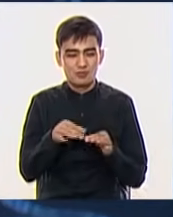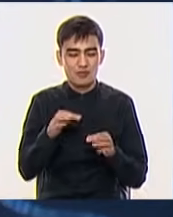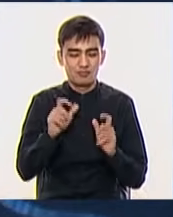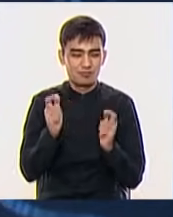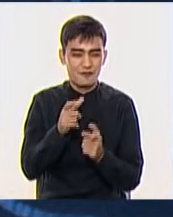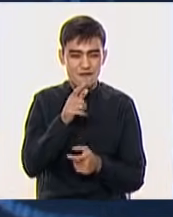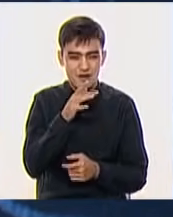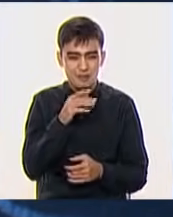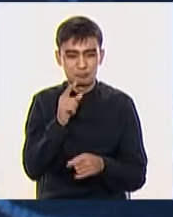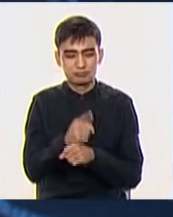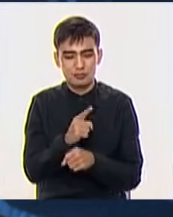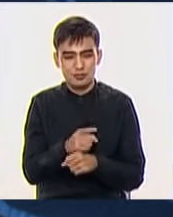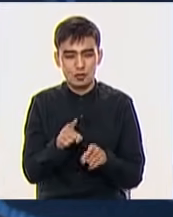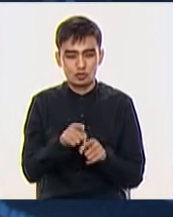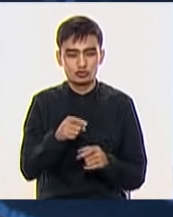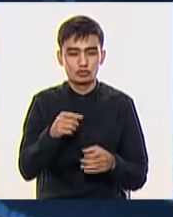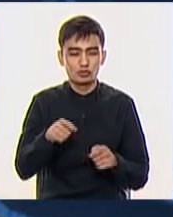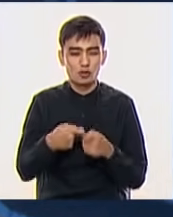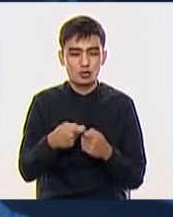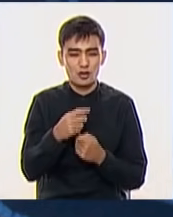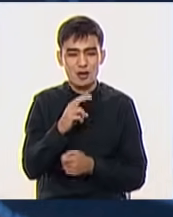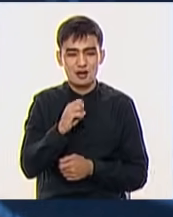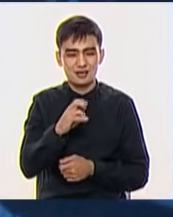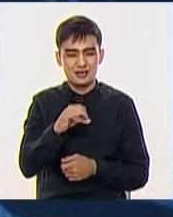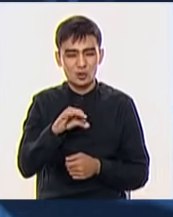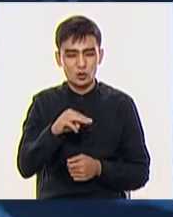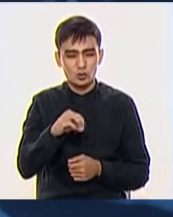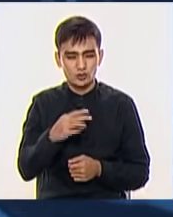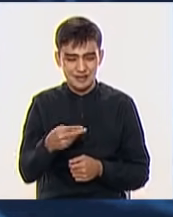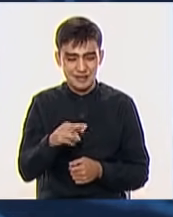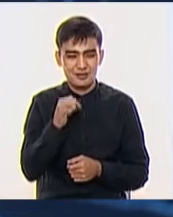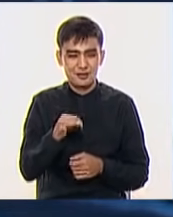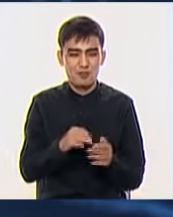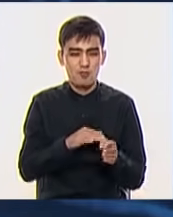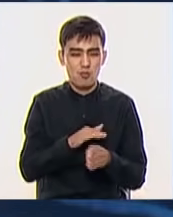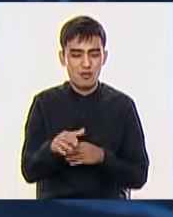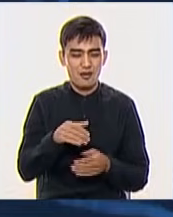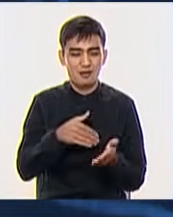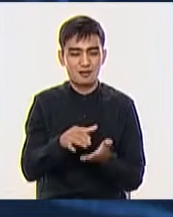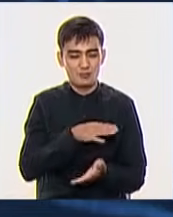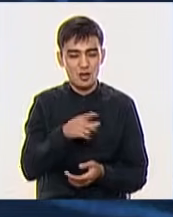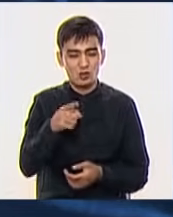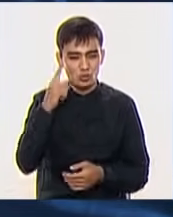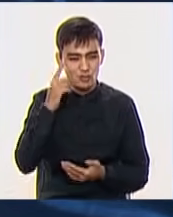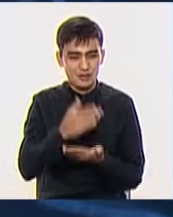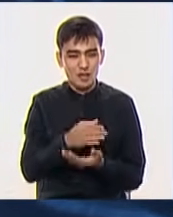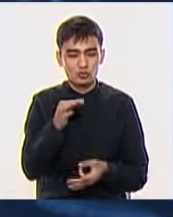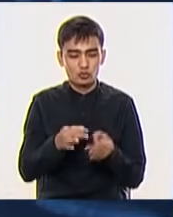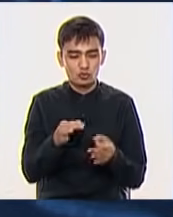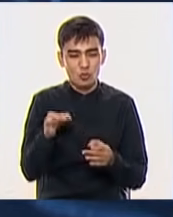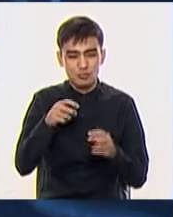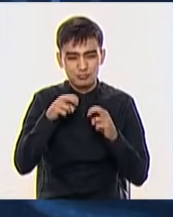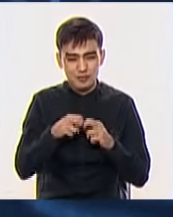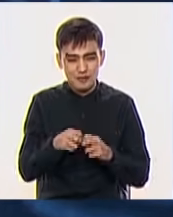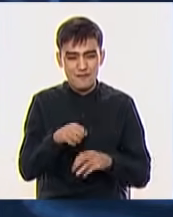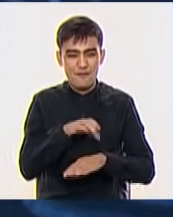карантинных ограничениях как нарушающие Конституцию. Иск сам отказали в полном объеме. Однако они считают, что судебного